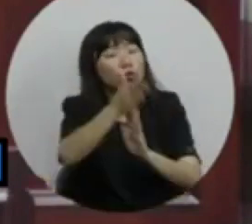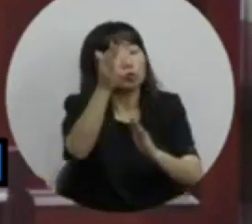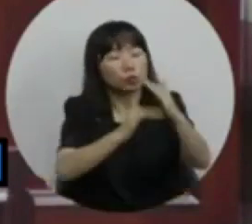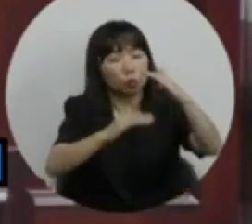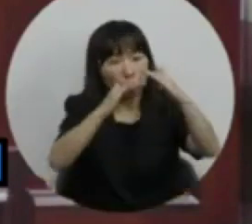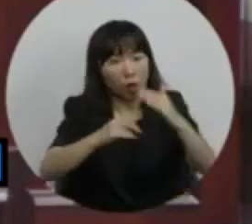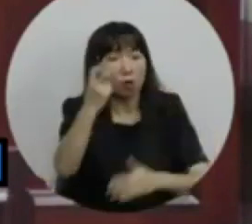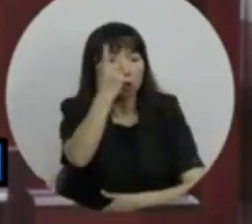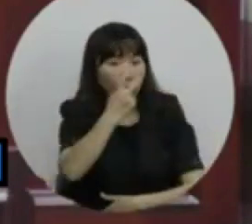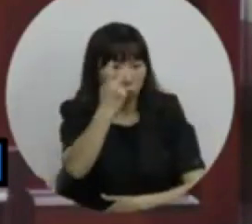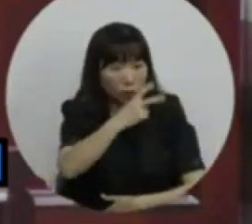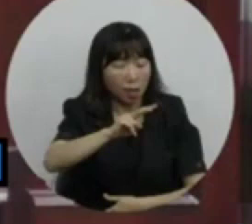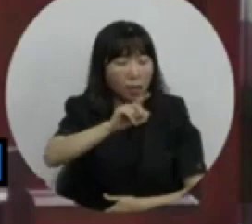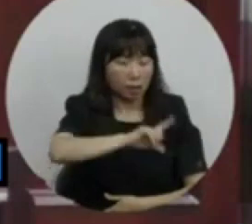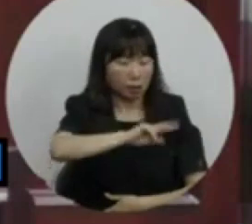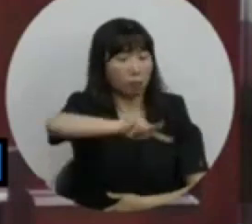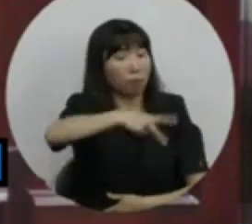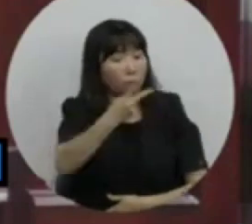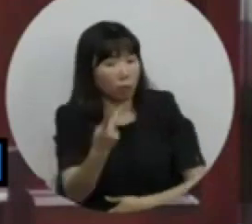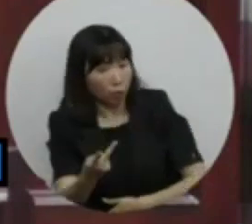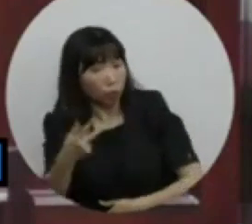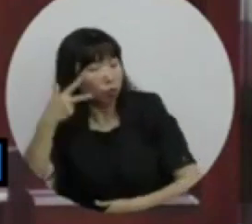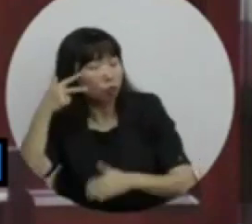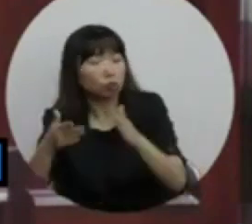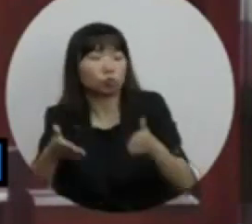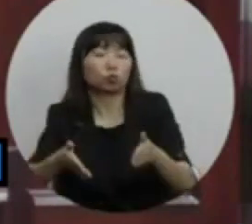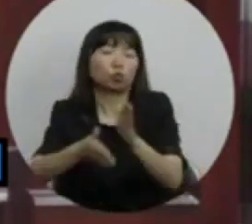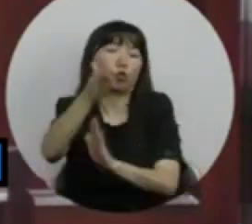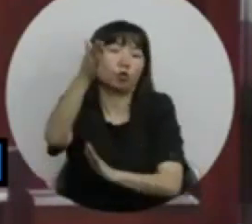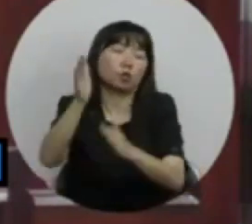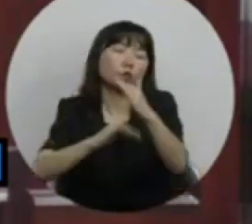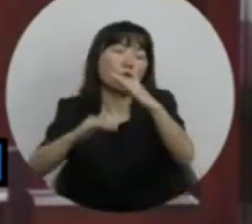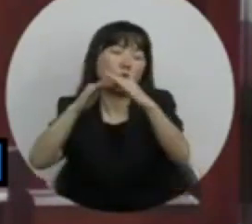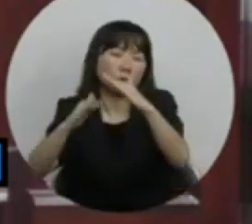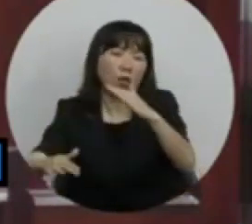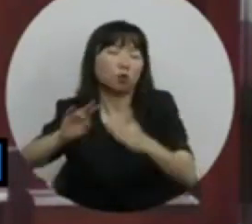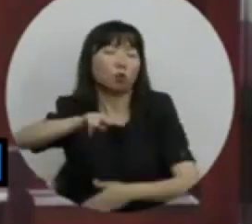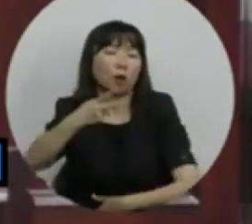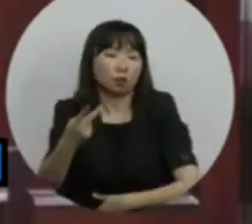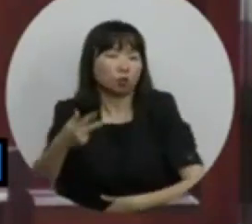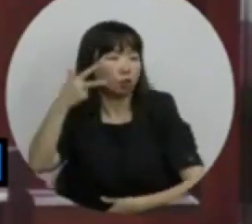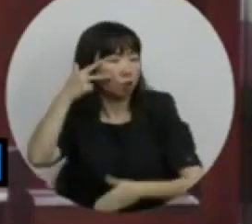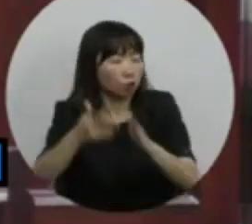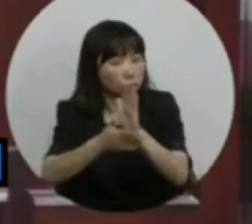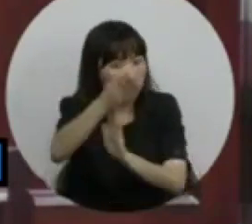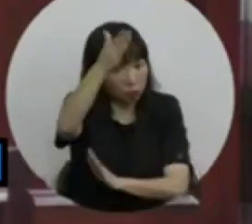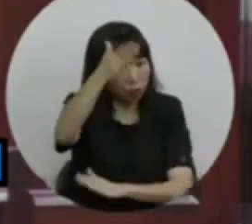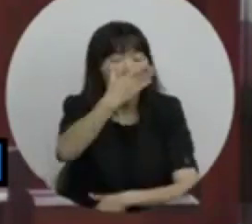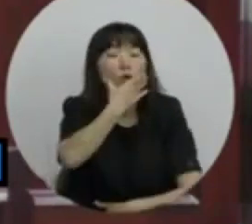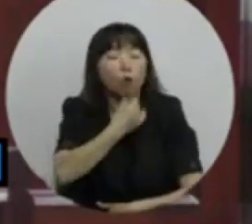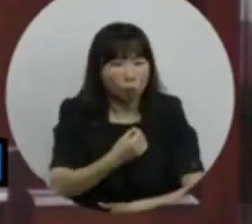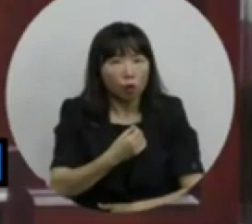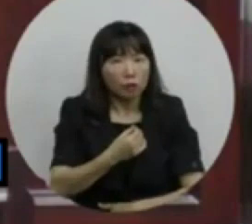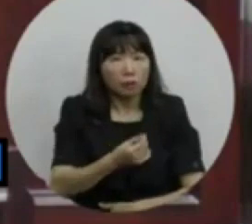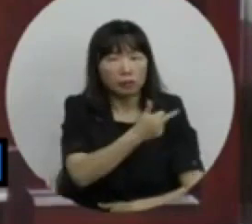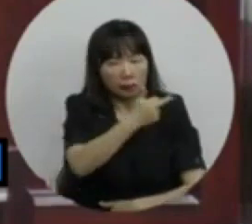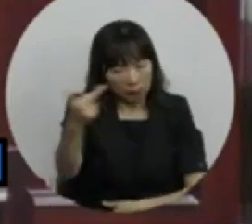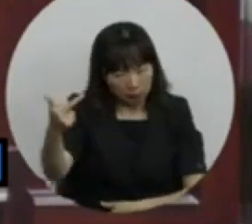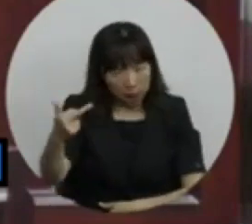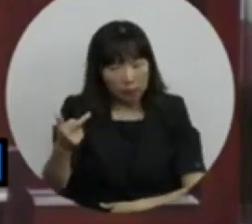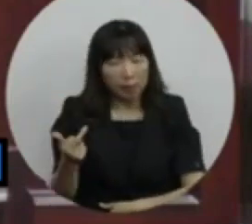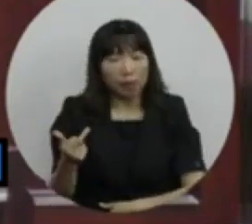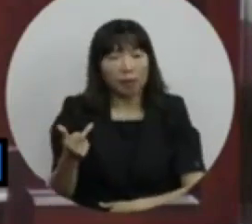여주도시관리공단이 여주도시공사로서의 변경은 지역경제 활성화와 주민복리에 크게 이바지할